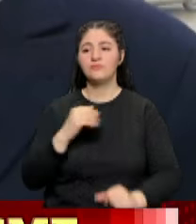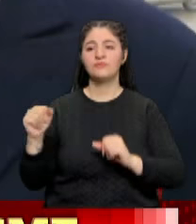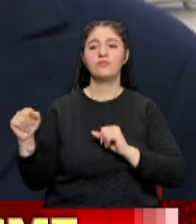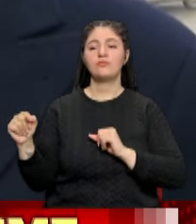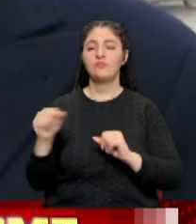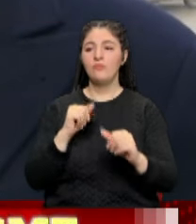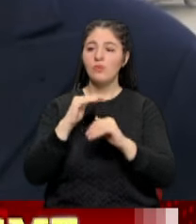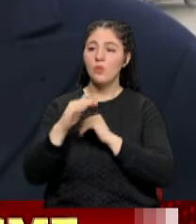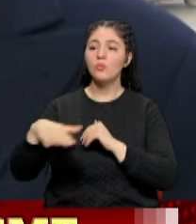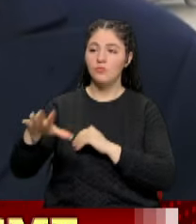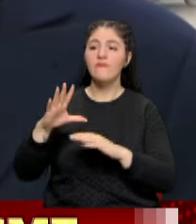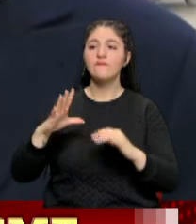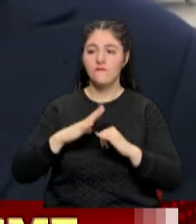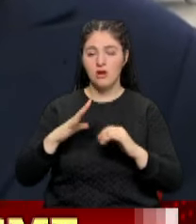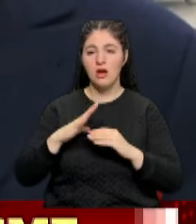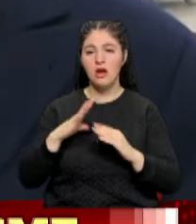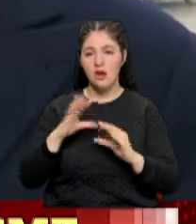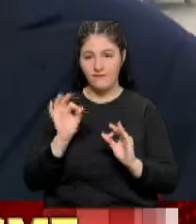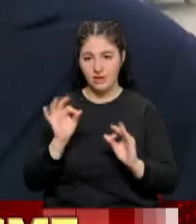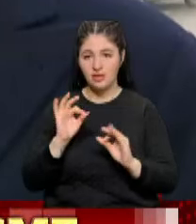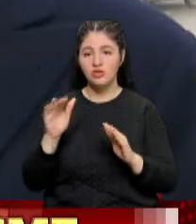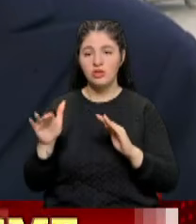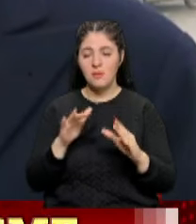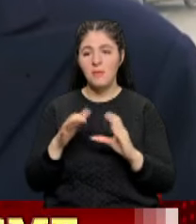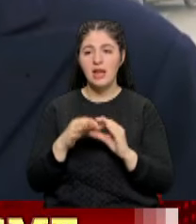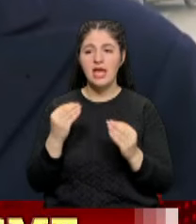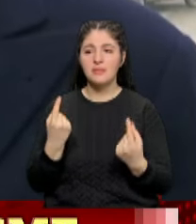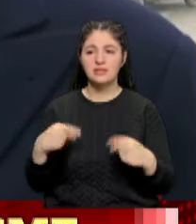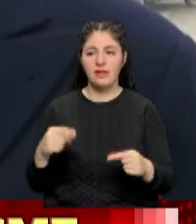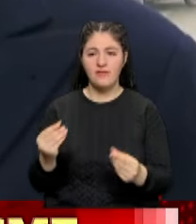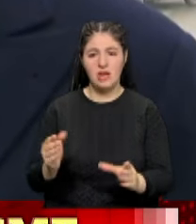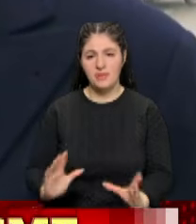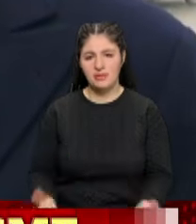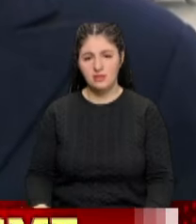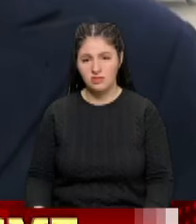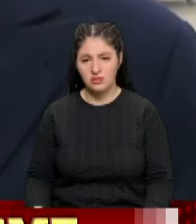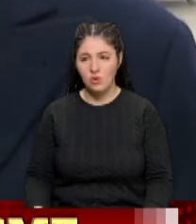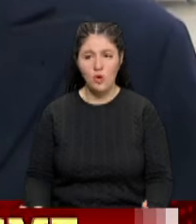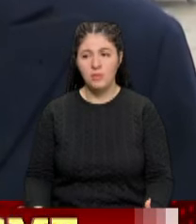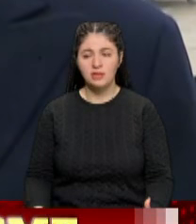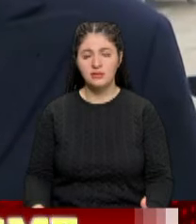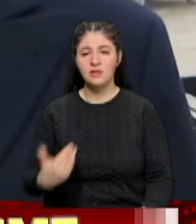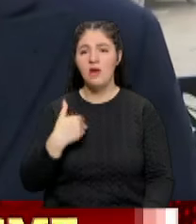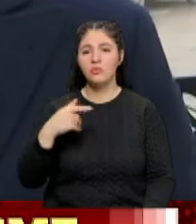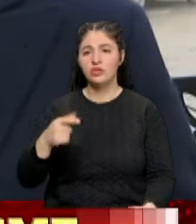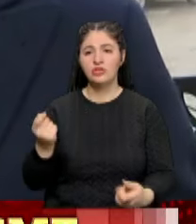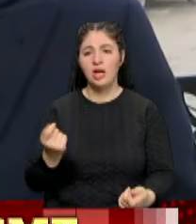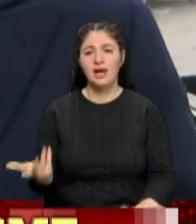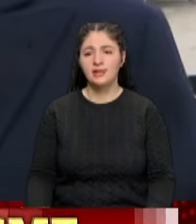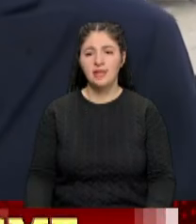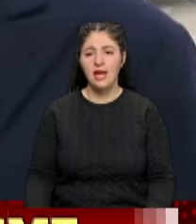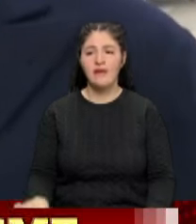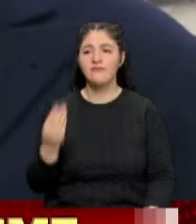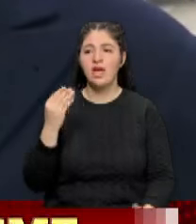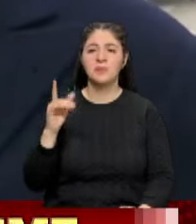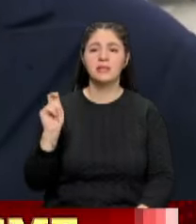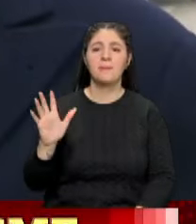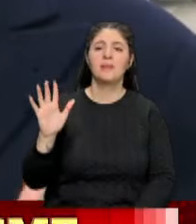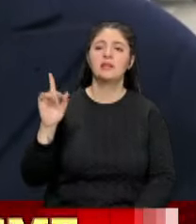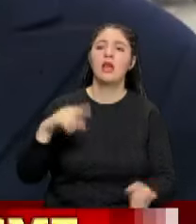Tepkiler toplumumuzda var. Çünkü depreme dair iyi bir sınav veremedik. Ben bu işlerde yani vermedi,